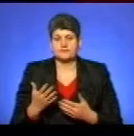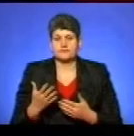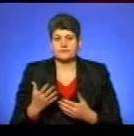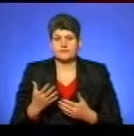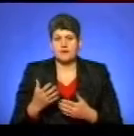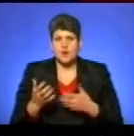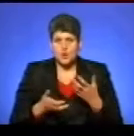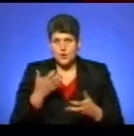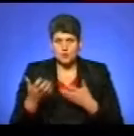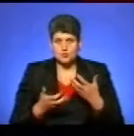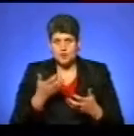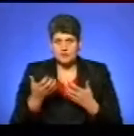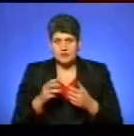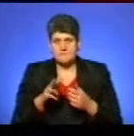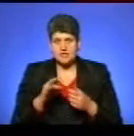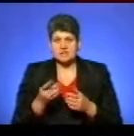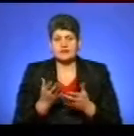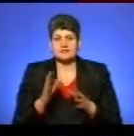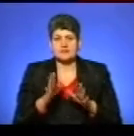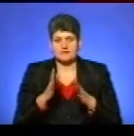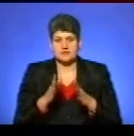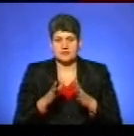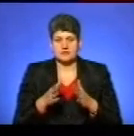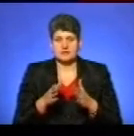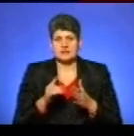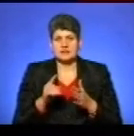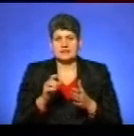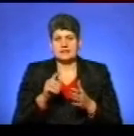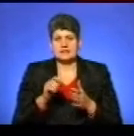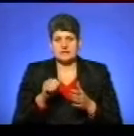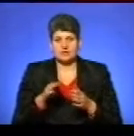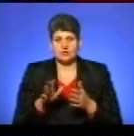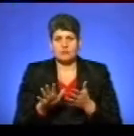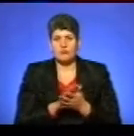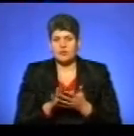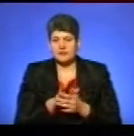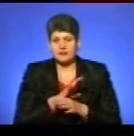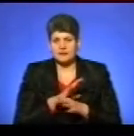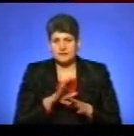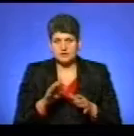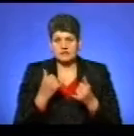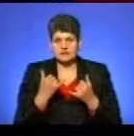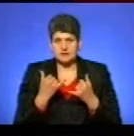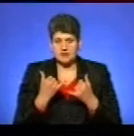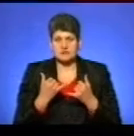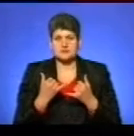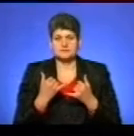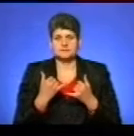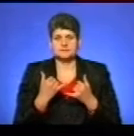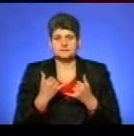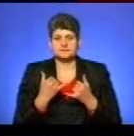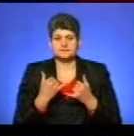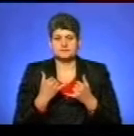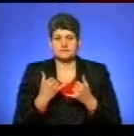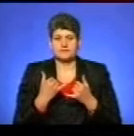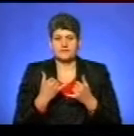розкопувати на мережі там, де стався затор, тому що не вдалося промити. І в даний момент зараз